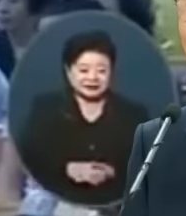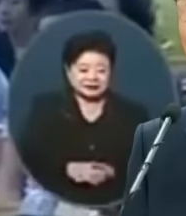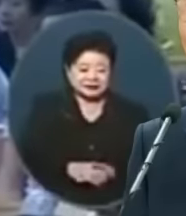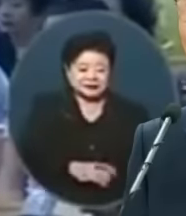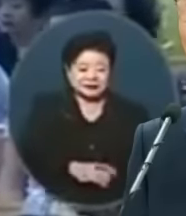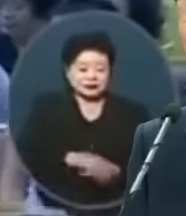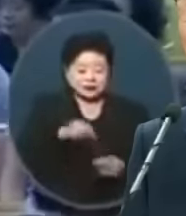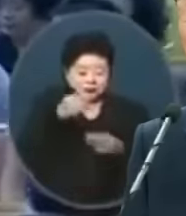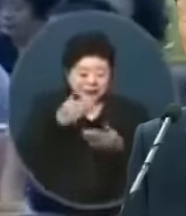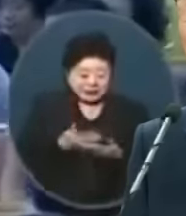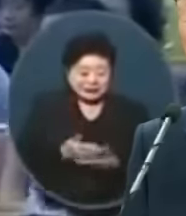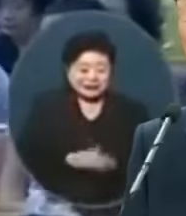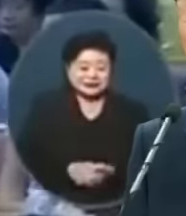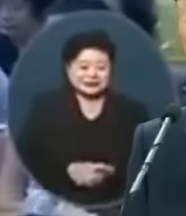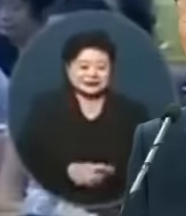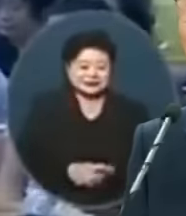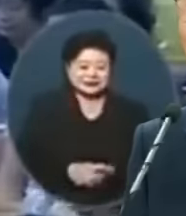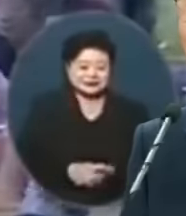저는 구원을 받았습니다.